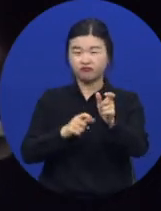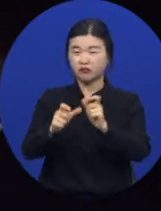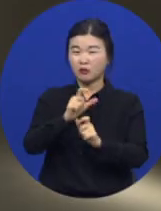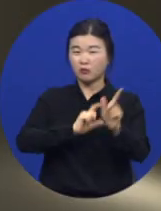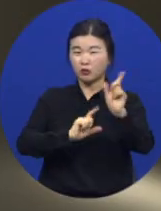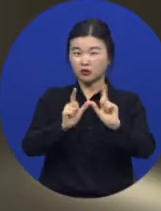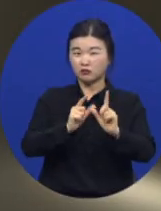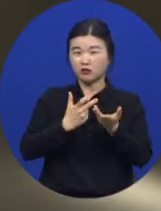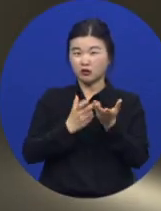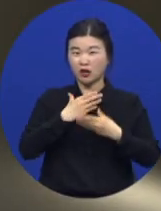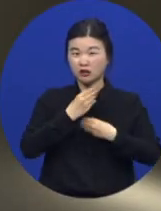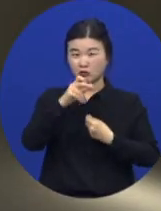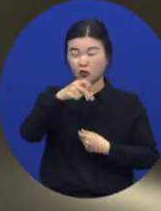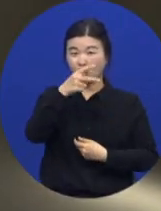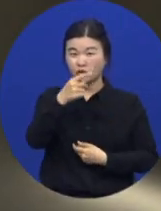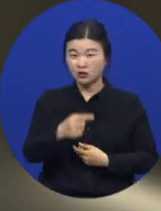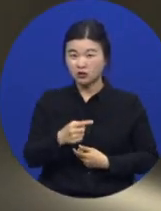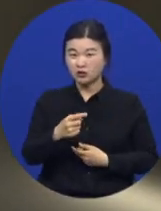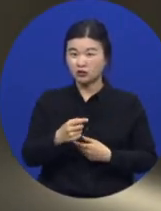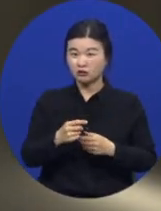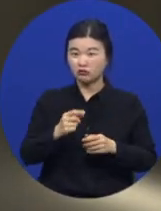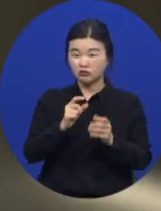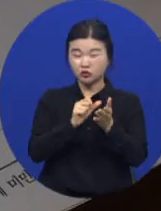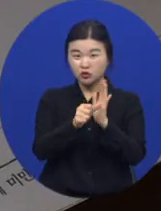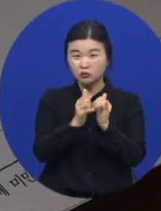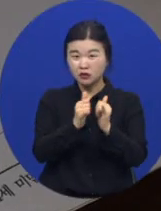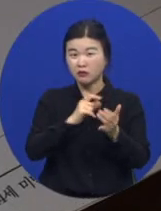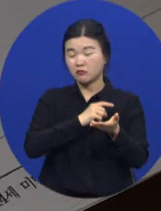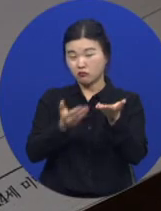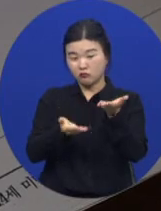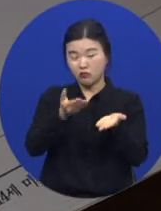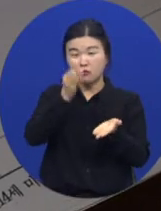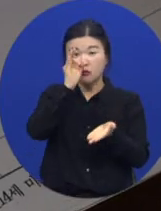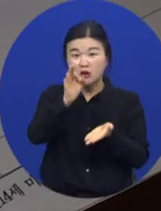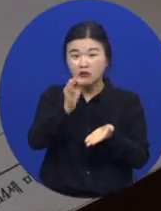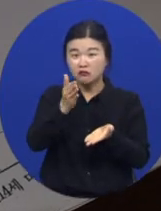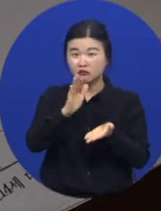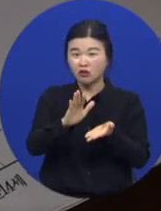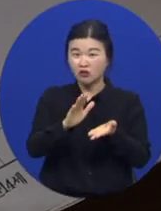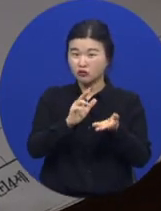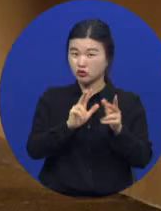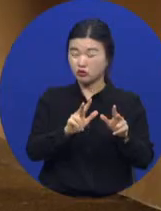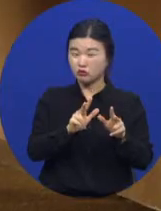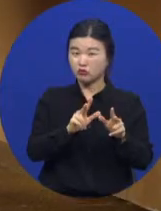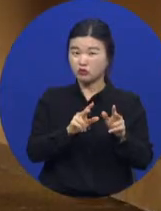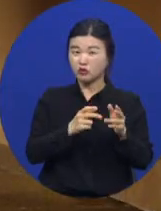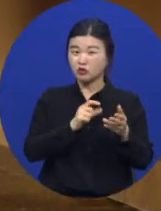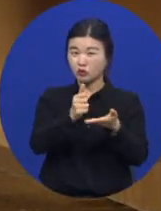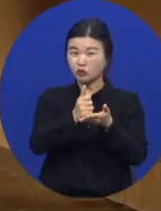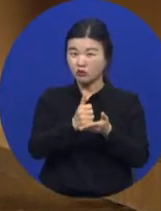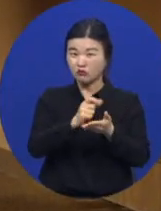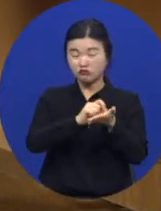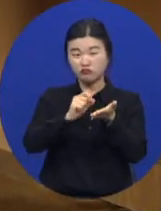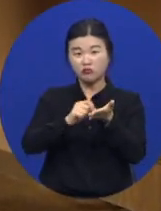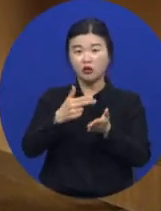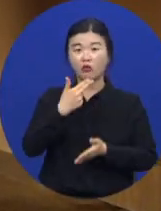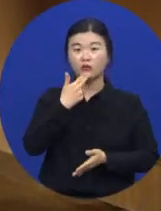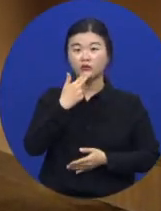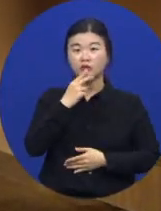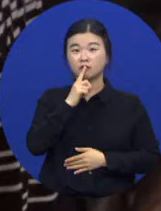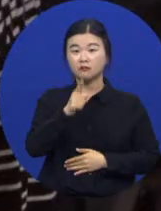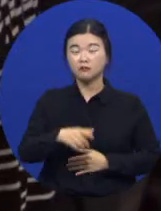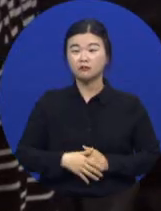제주 안심코드와 출입자 명단을 대조합니다. 그런데 출입자 명부에는 손님이 방문한 기록이 전혀 남아있지